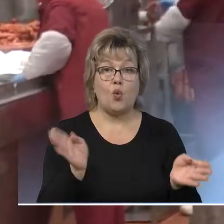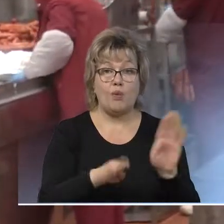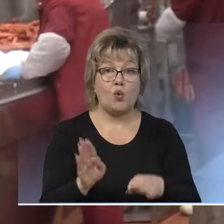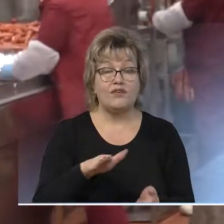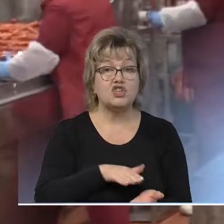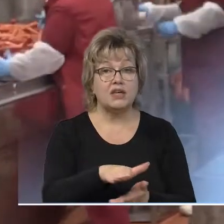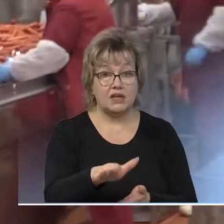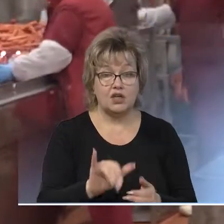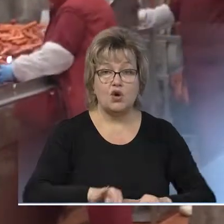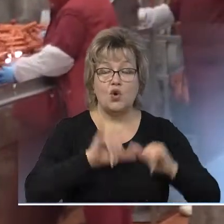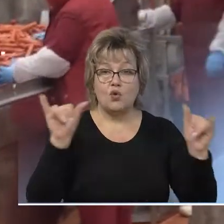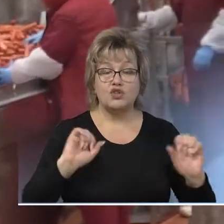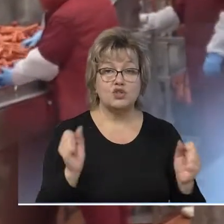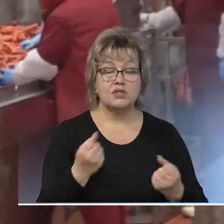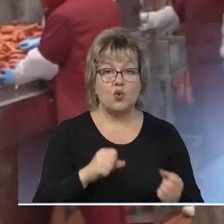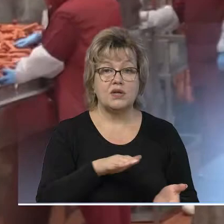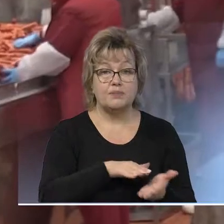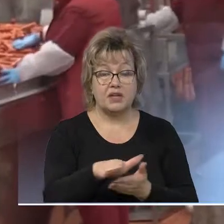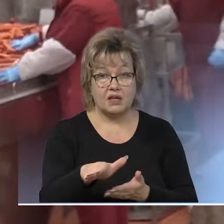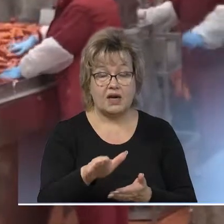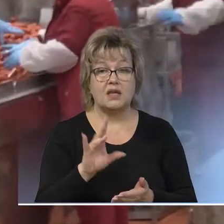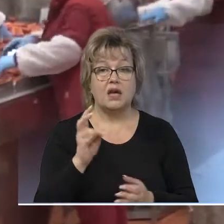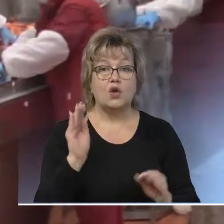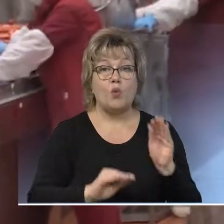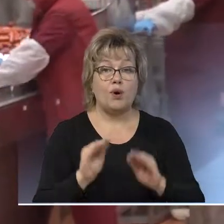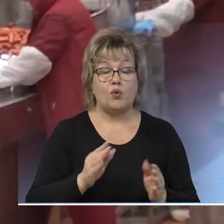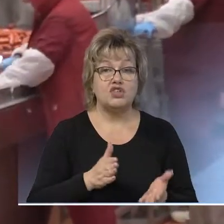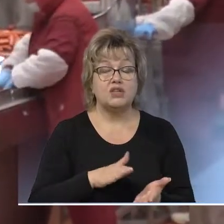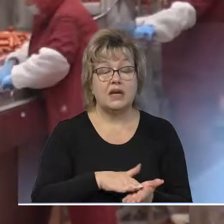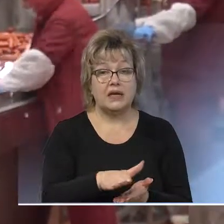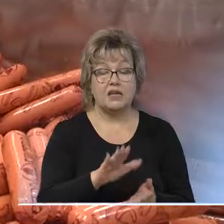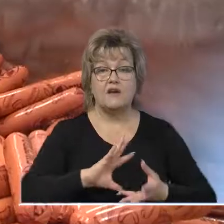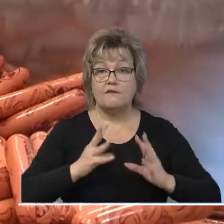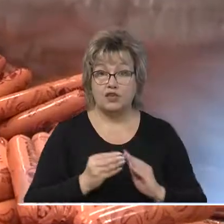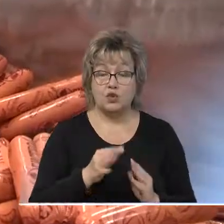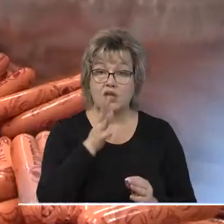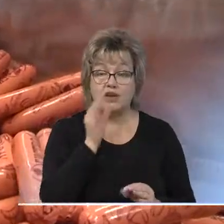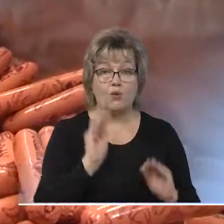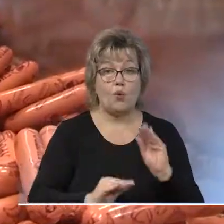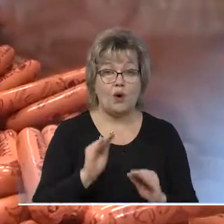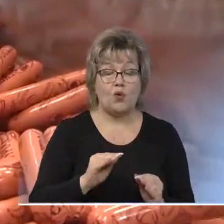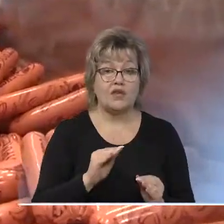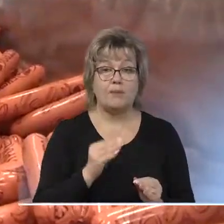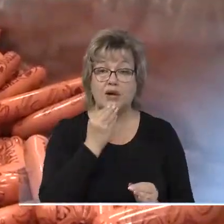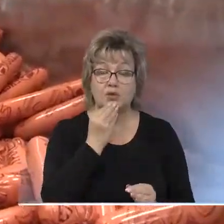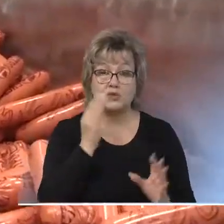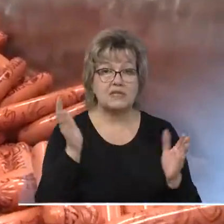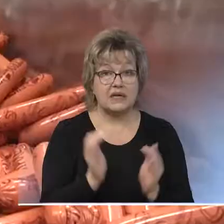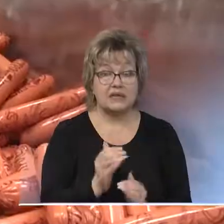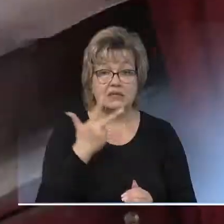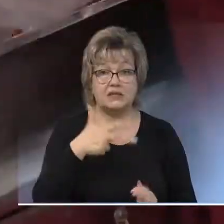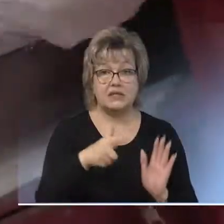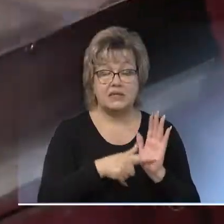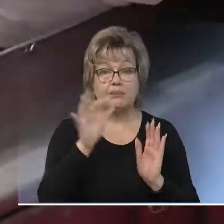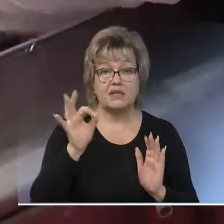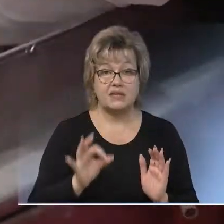на упаковочных линиях. Увеличили скорость протекания потока на упаковочных линиях. В итоге время упаковки продукции